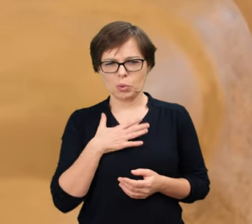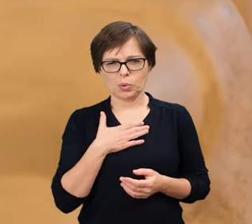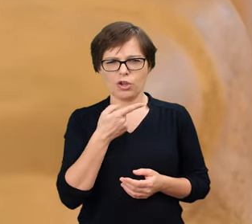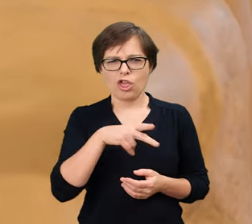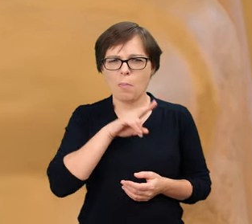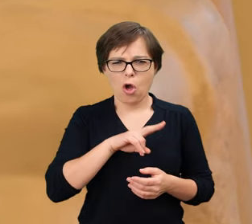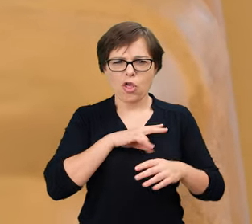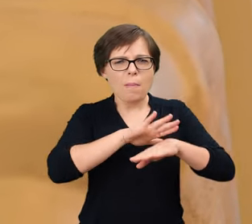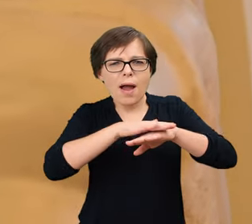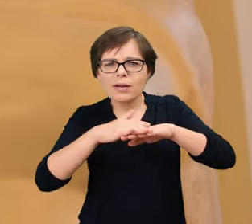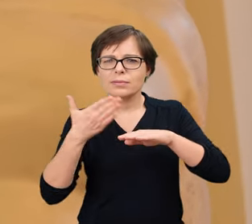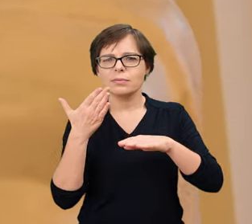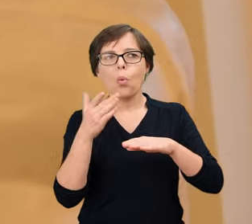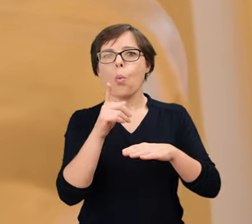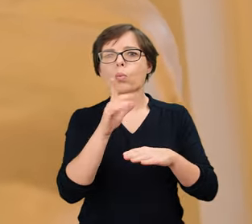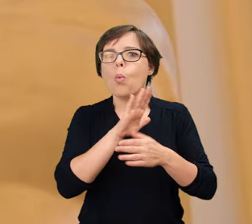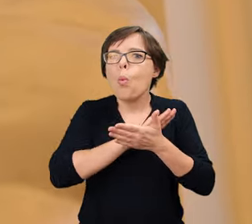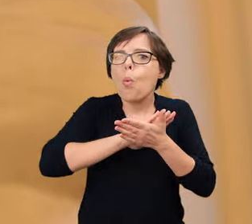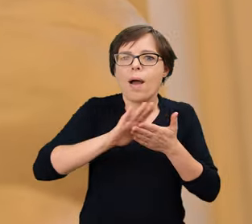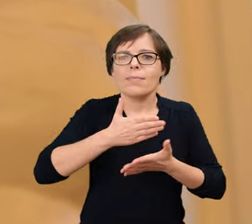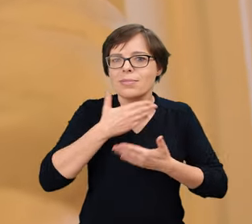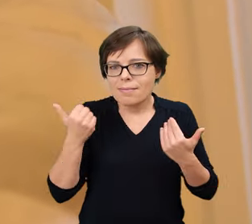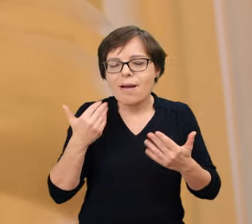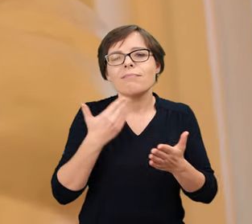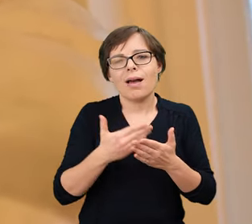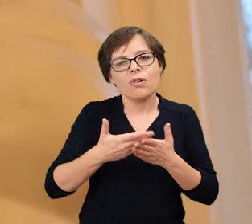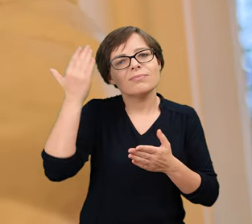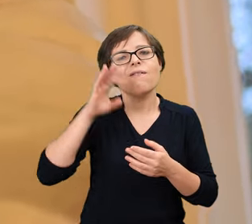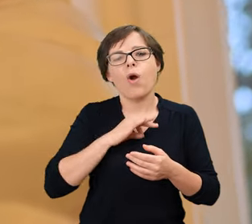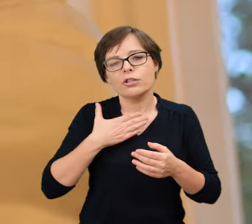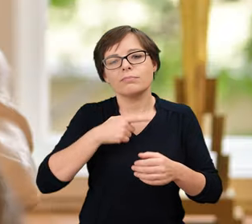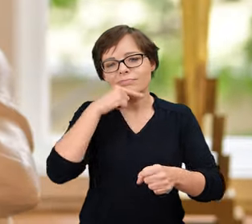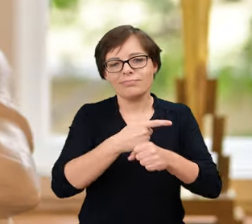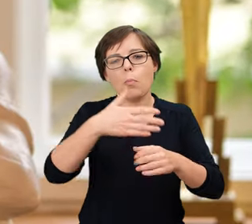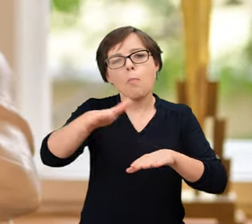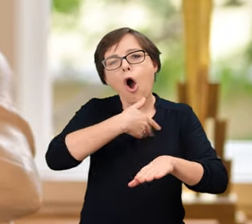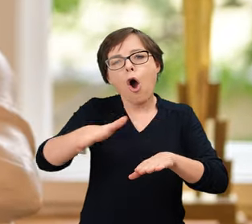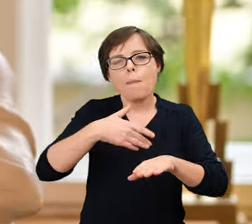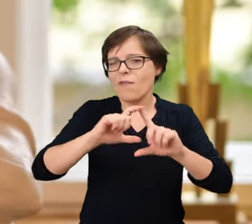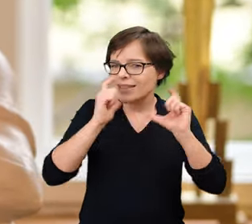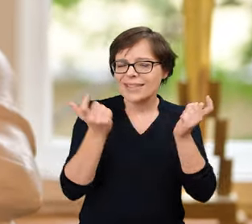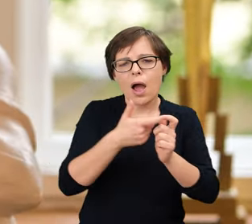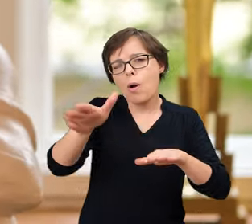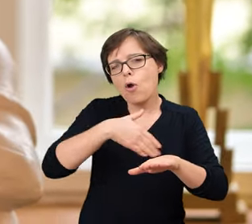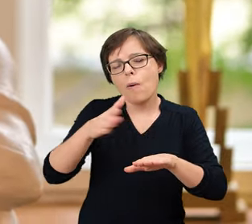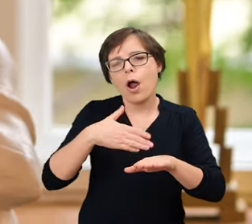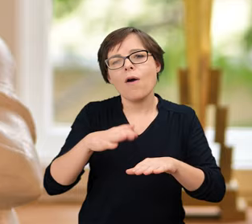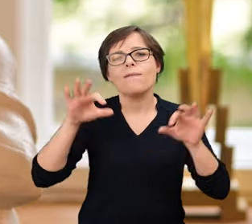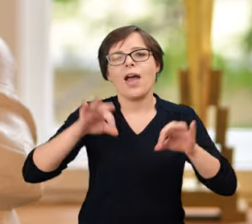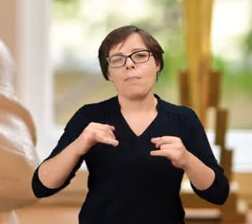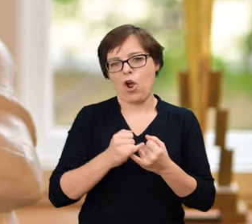kolorystyki nierównej i pomalował Jerzego olejną. Ja teraz w wolnych